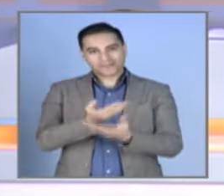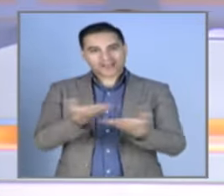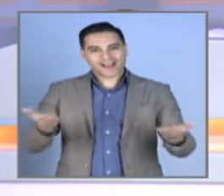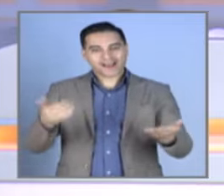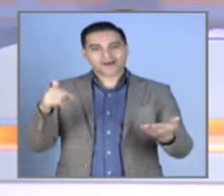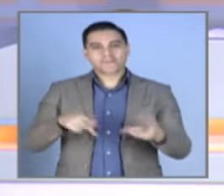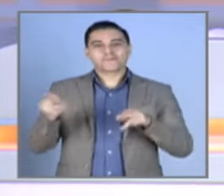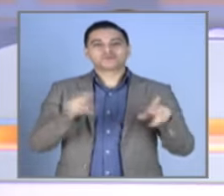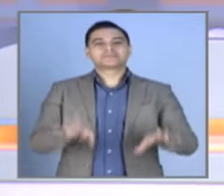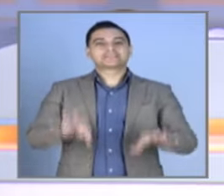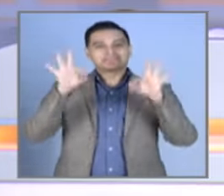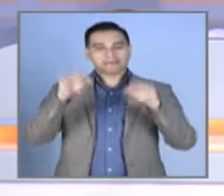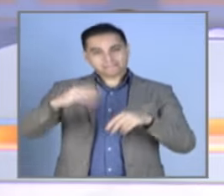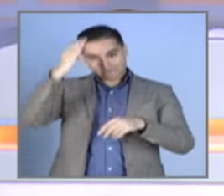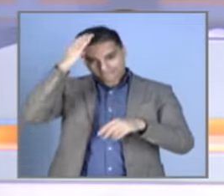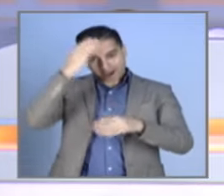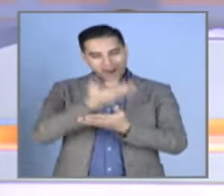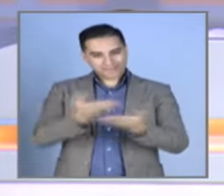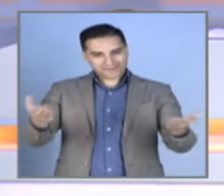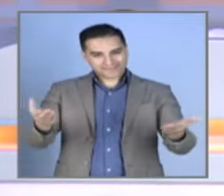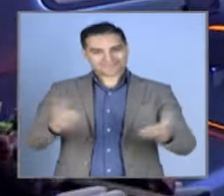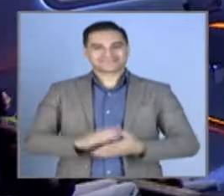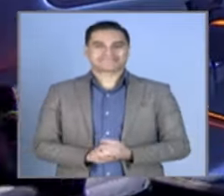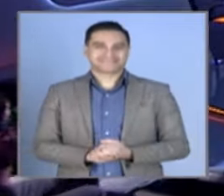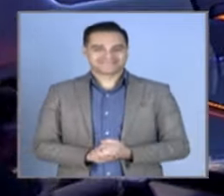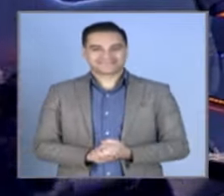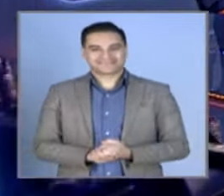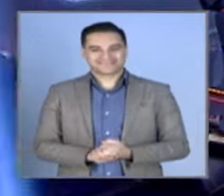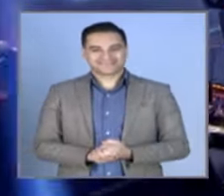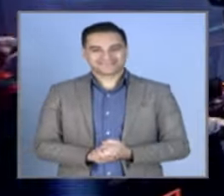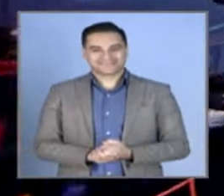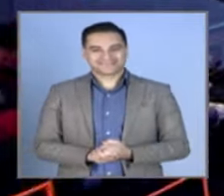بكم وموسم جديد من برنامج العباقرة.